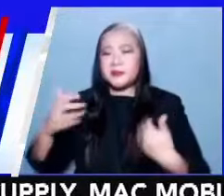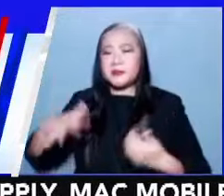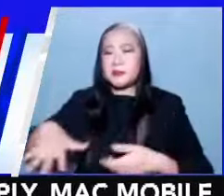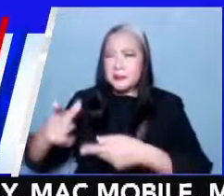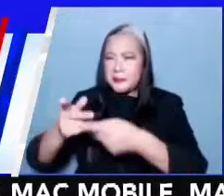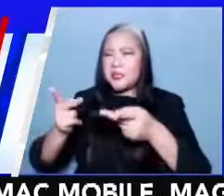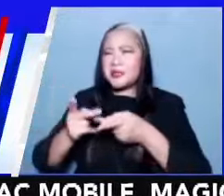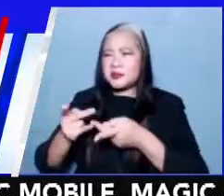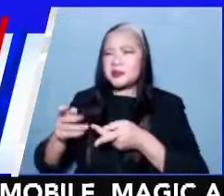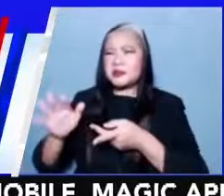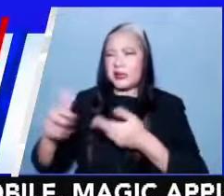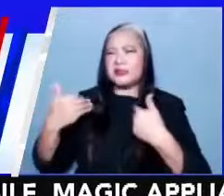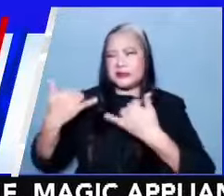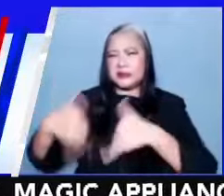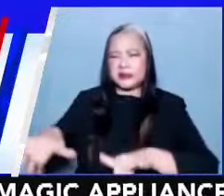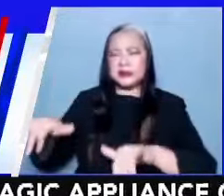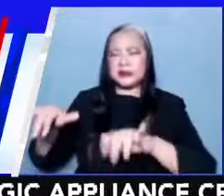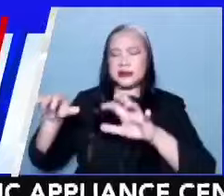pa.